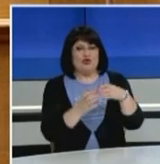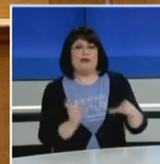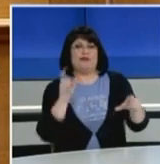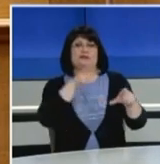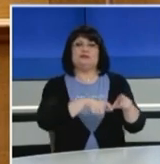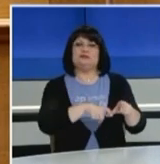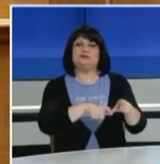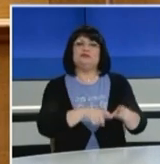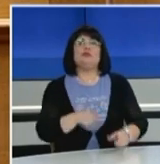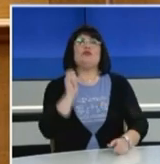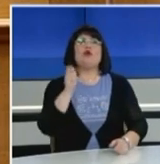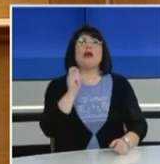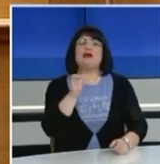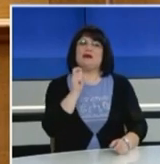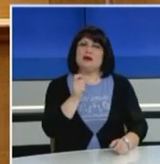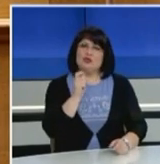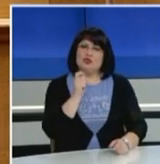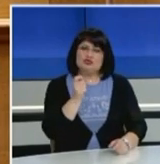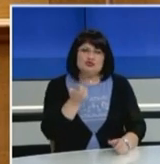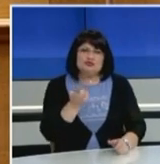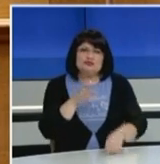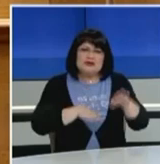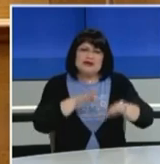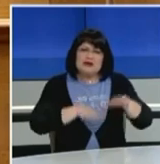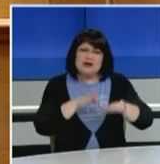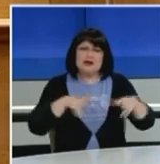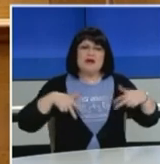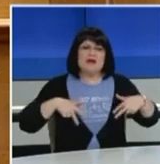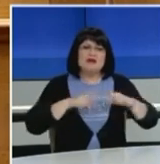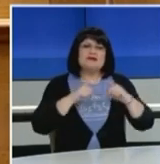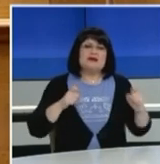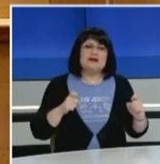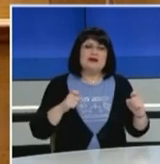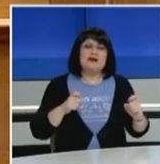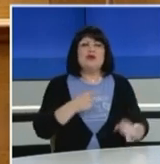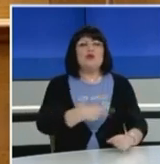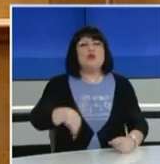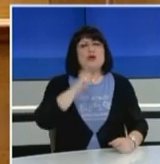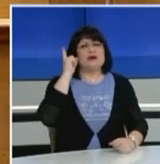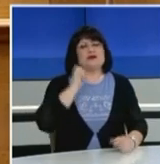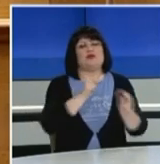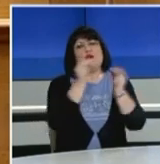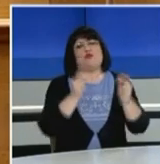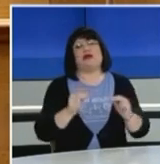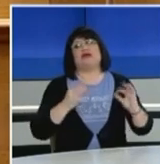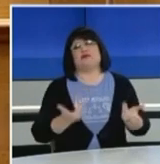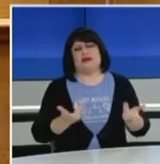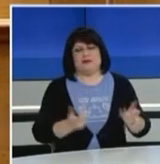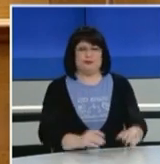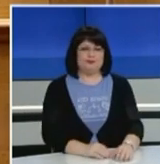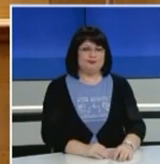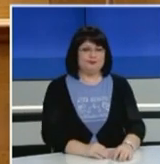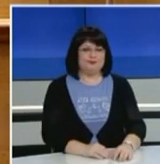στους εκάστοτε πολιτικούς κοινοβουλευτικούς συσχετισμούς με τις γνωστές πλέον σε όλους συνέπειες?